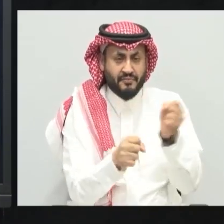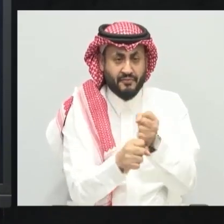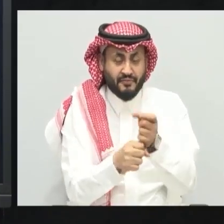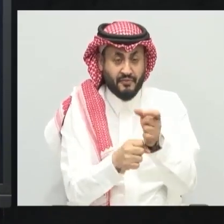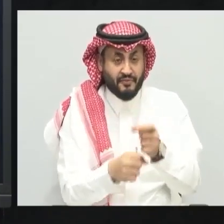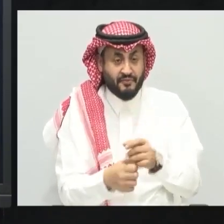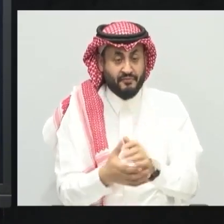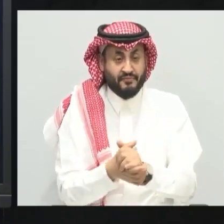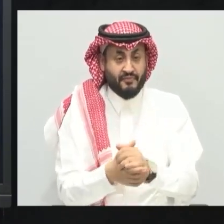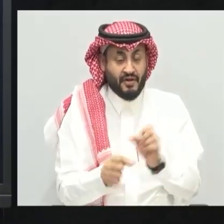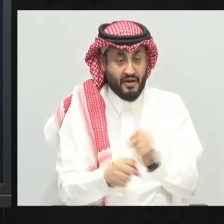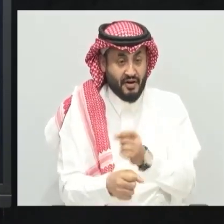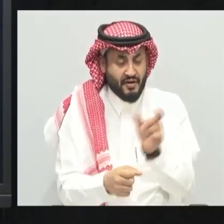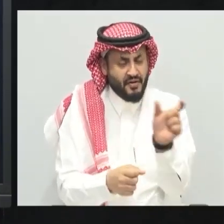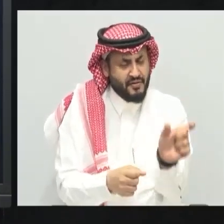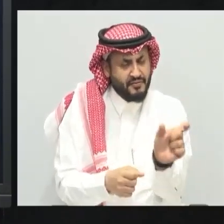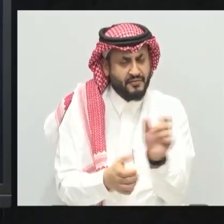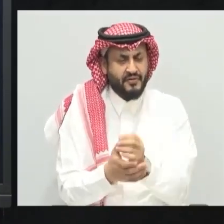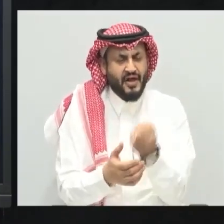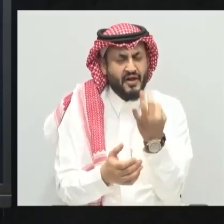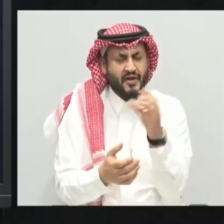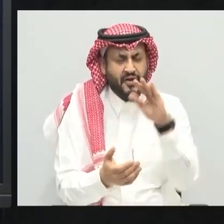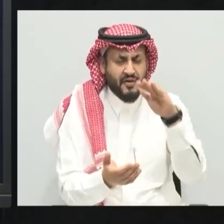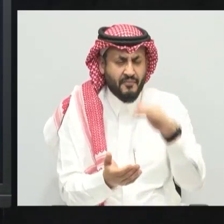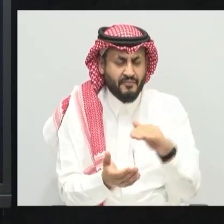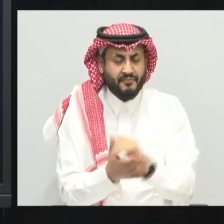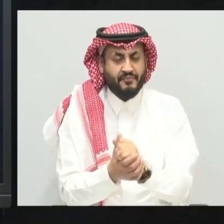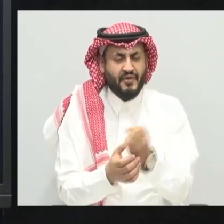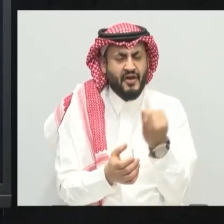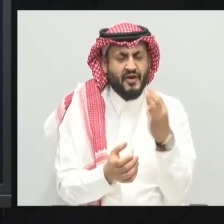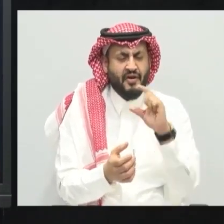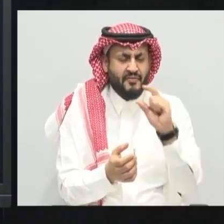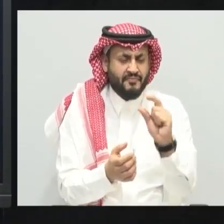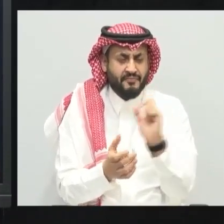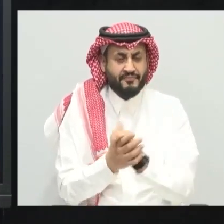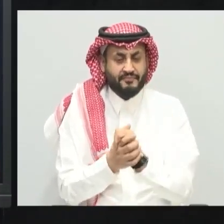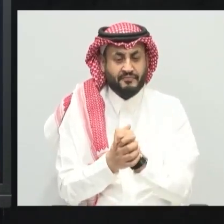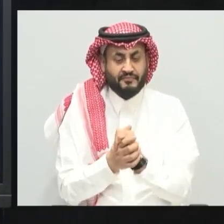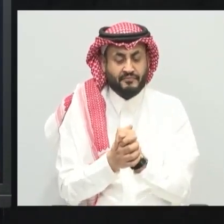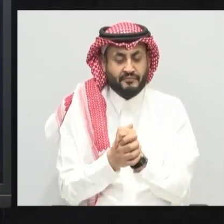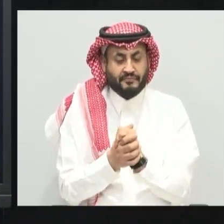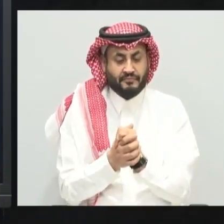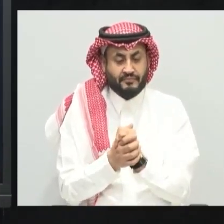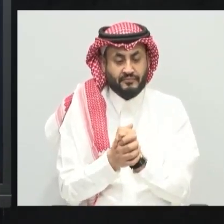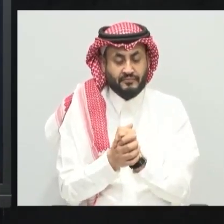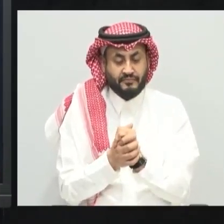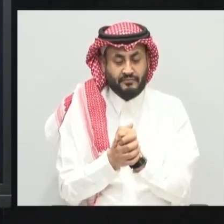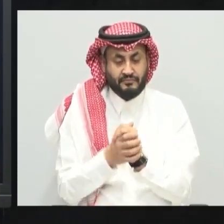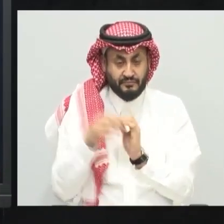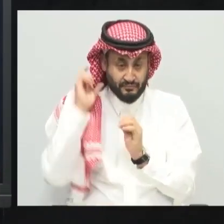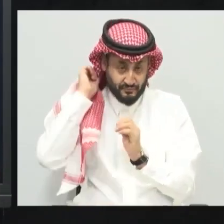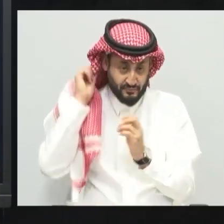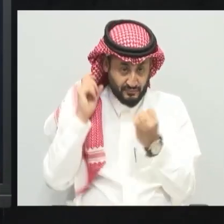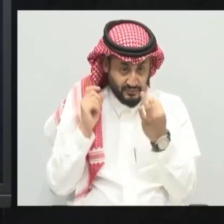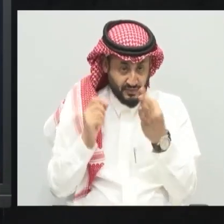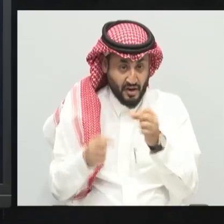الموظفين في هذا المشروع عدد قليل جدا ومحدود حينما يكون هذا العدد